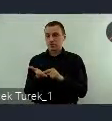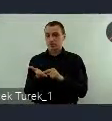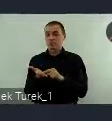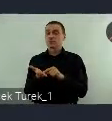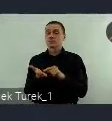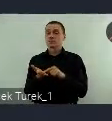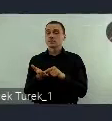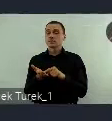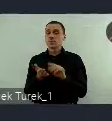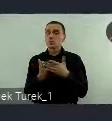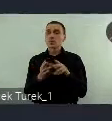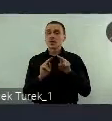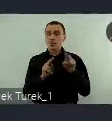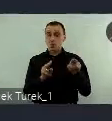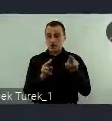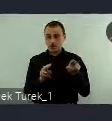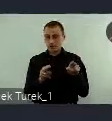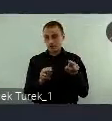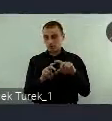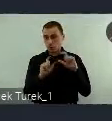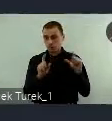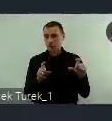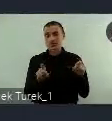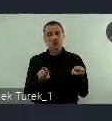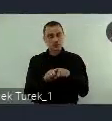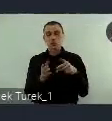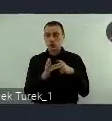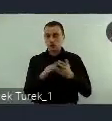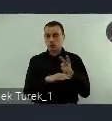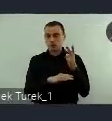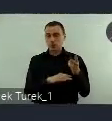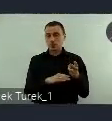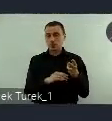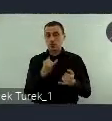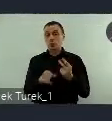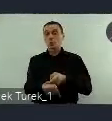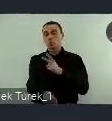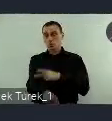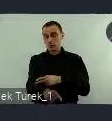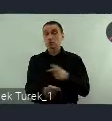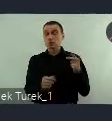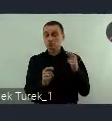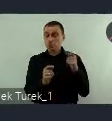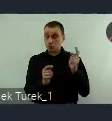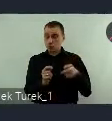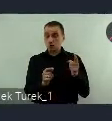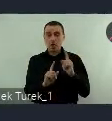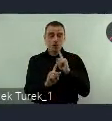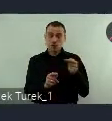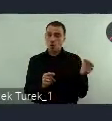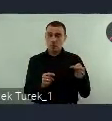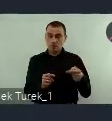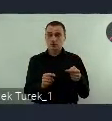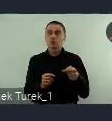sytuacji wynajmowania budynku zatem tutaj jeżeli urząd nałożył na was obowiązek to czy wynajmujecie Czy jesteście właścicielem nie